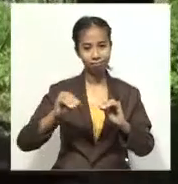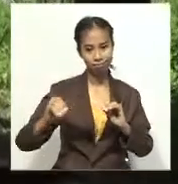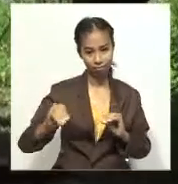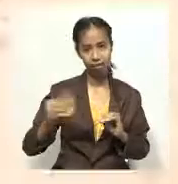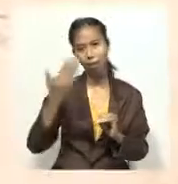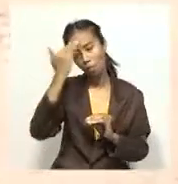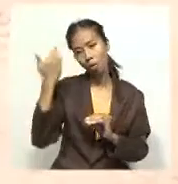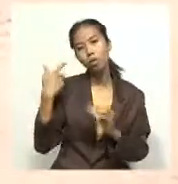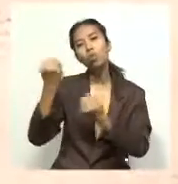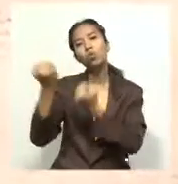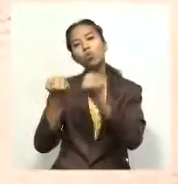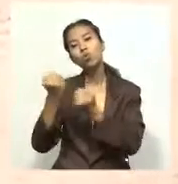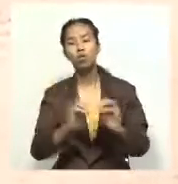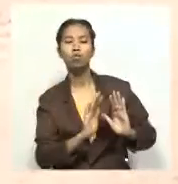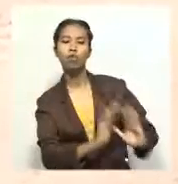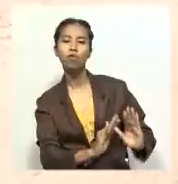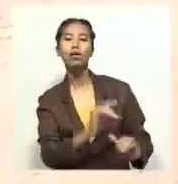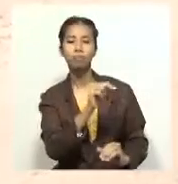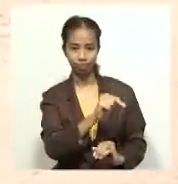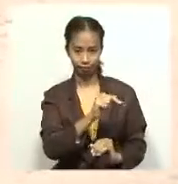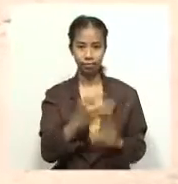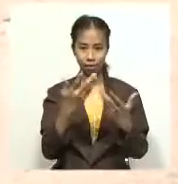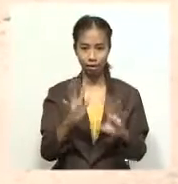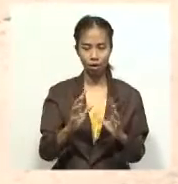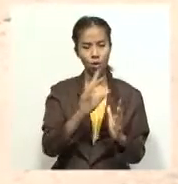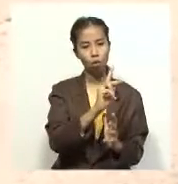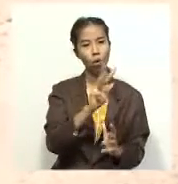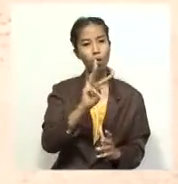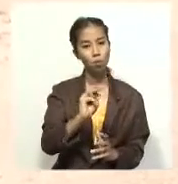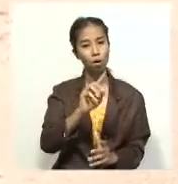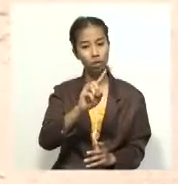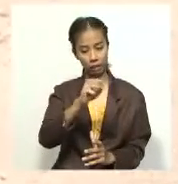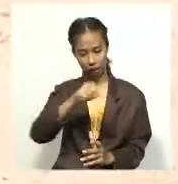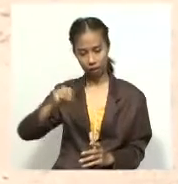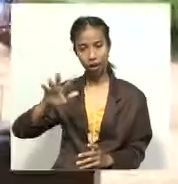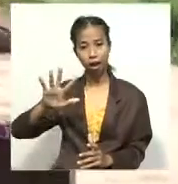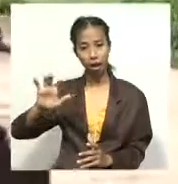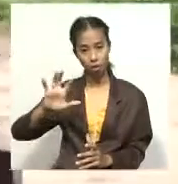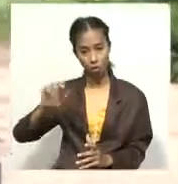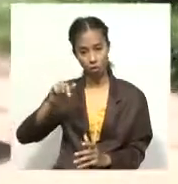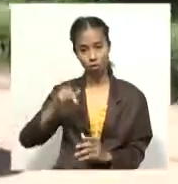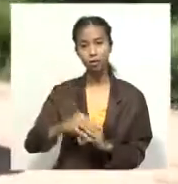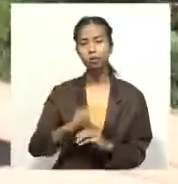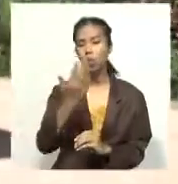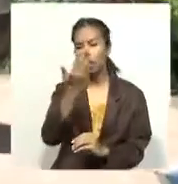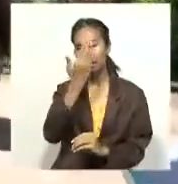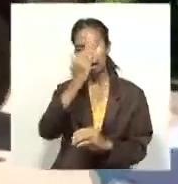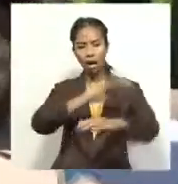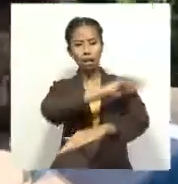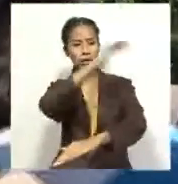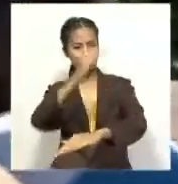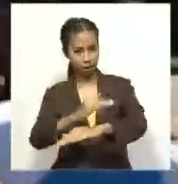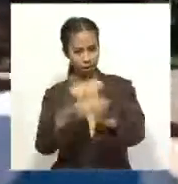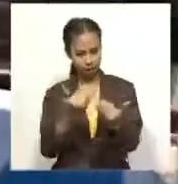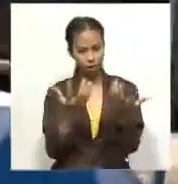ที่วางสนับสนุนการระบายน้ำภายในถ้ำหลวงจากกิโลเมตรที่ 1+500 ถึงจุดปล่อยน้ำบริเวณถนนปากถ้ำโดยสามารถจัดเก็บ